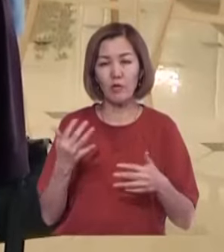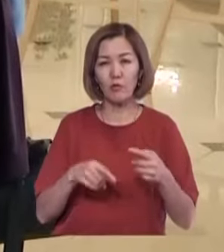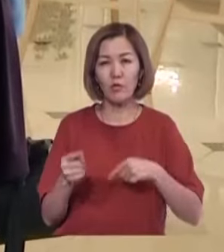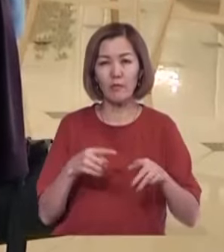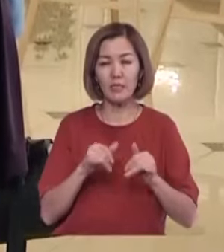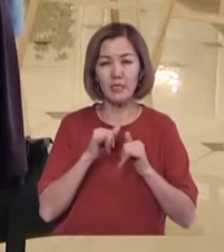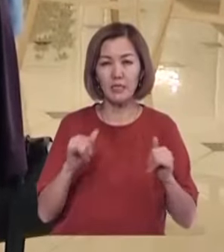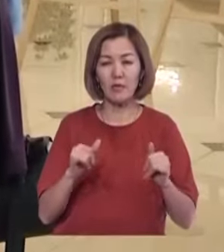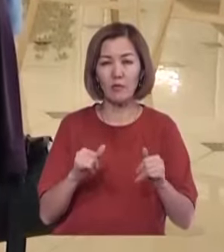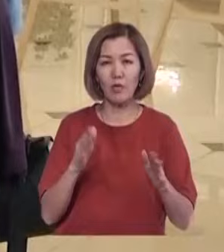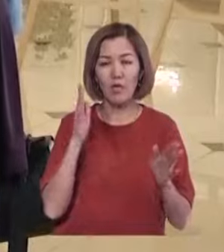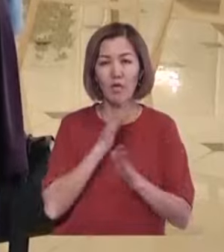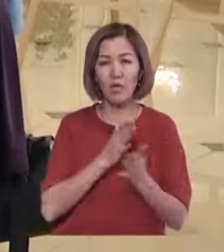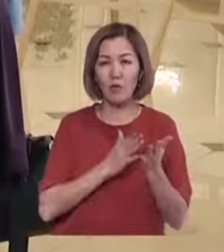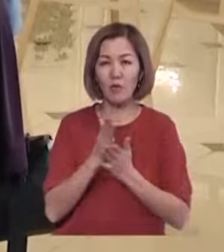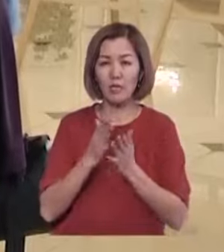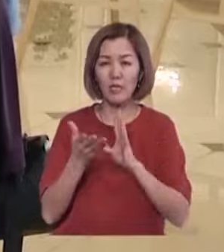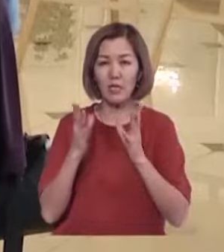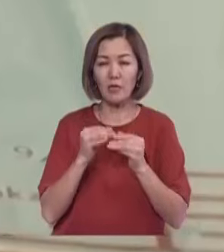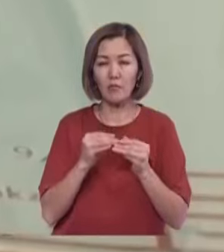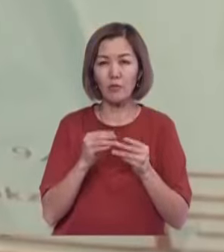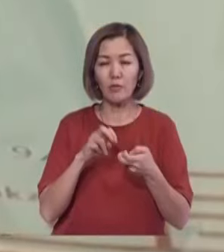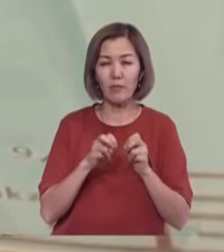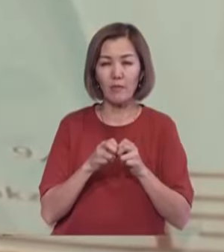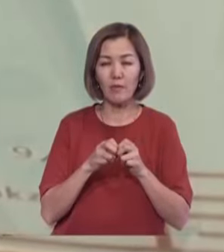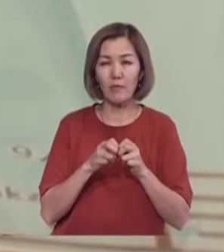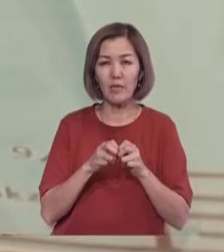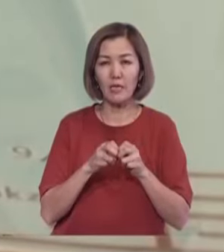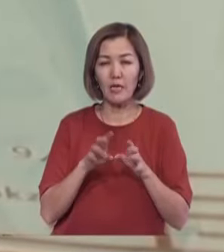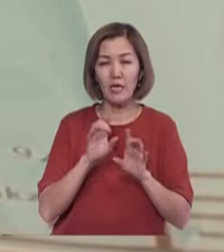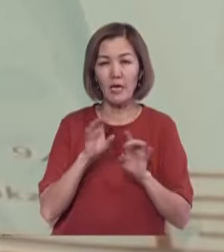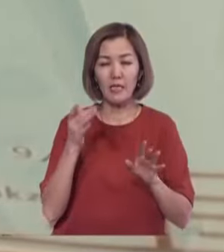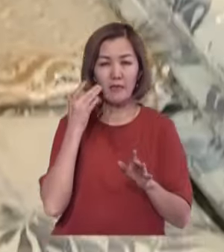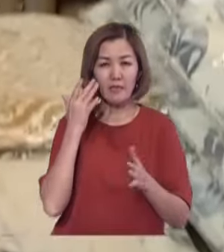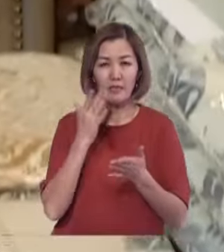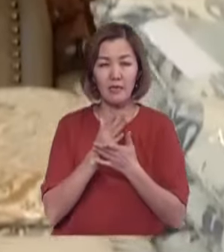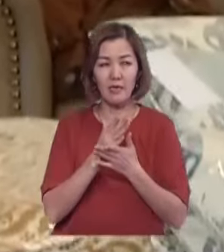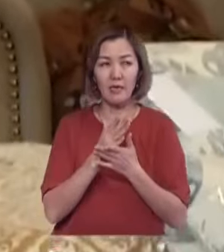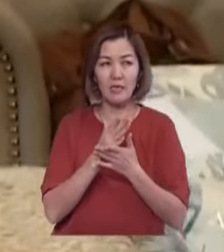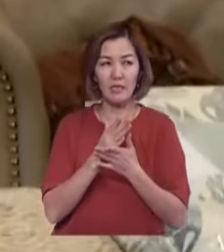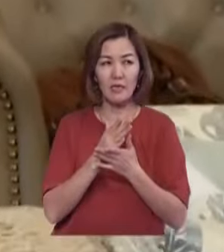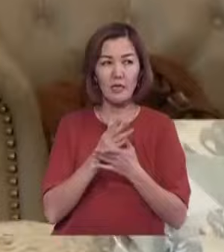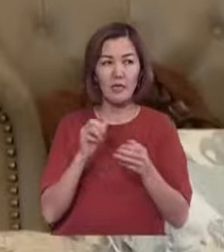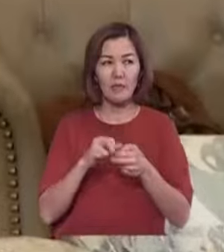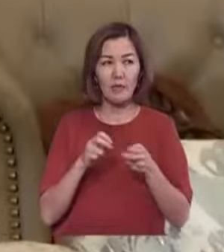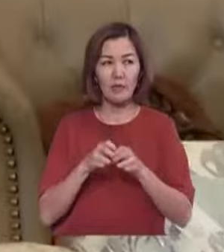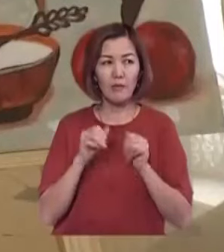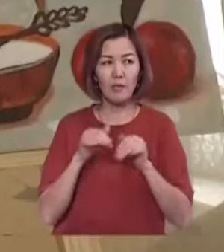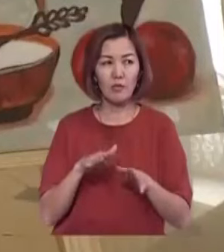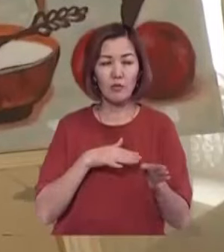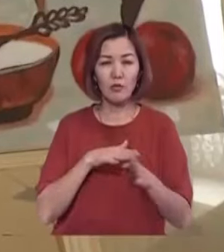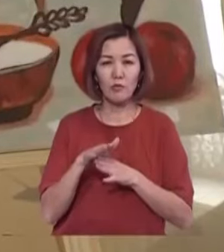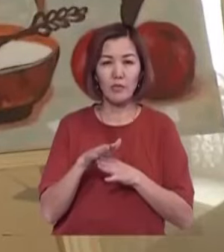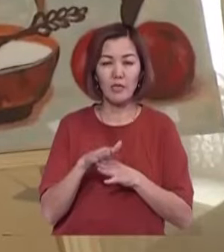бизнестің дамуына, экология салалары бойынша туындаған өзекті мәселелерді көтеріп жүр. Олардың оңтайлы оң шешімін табуына жұмыс атқарып